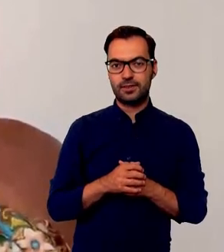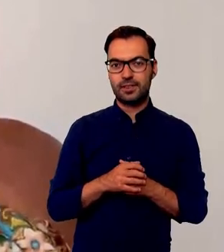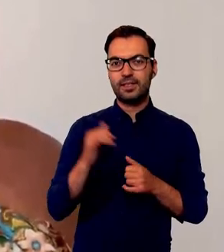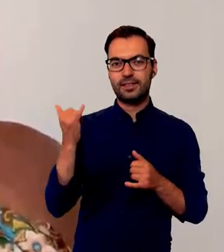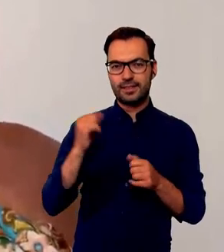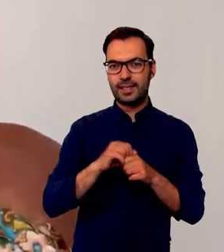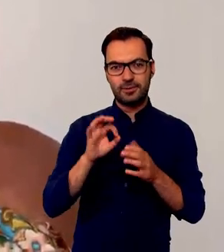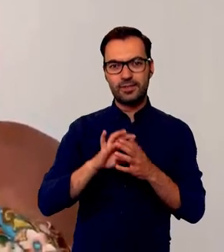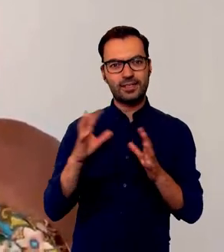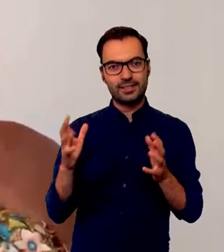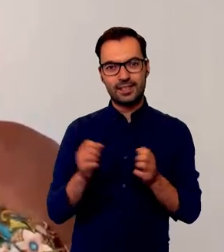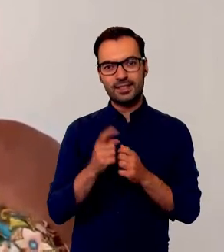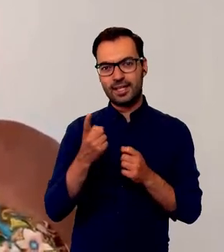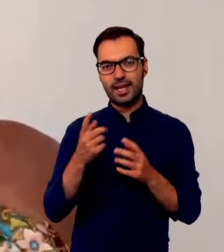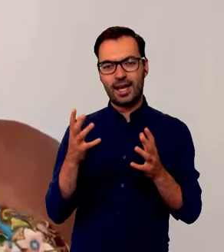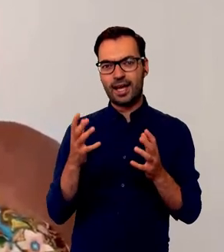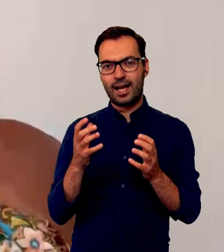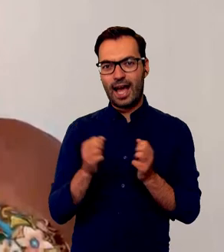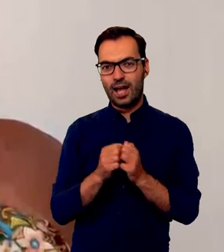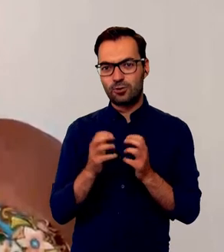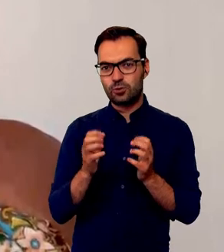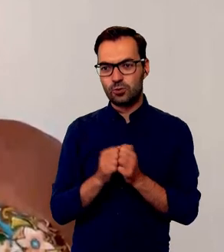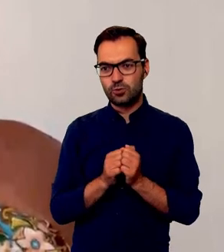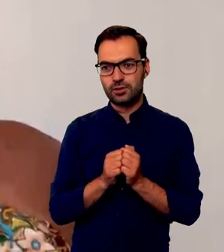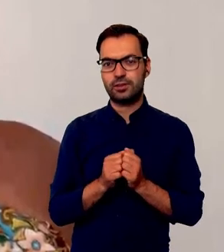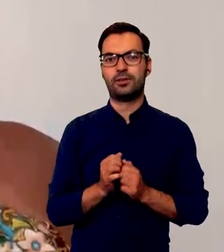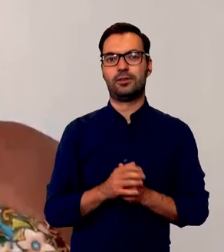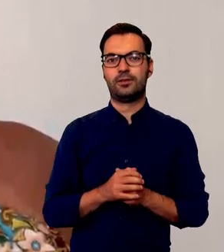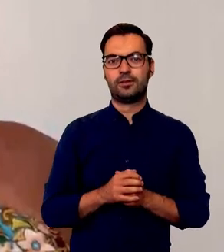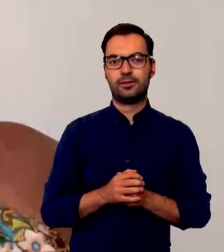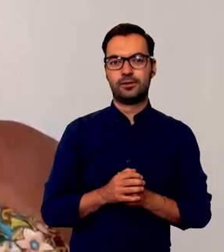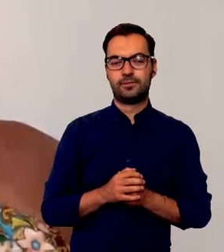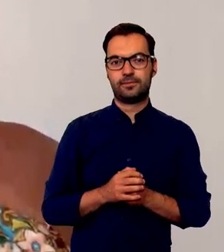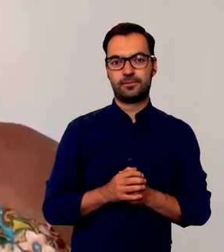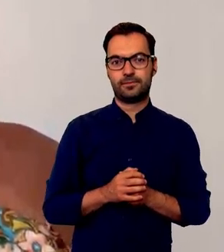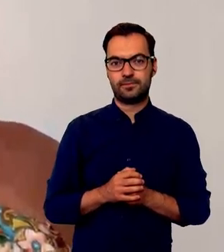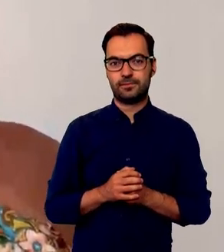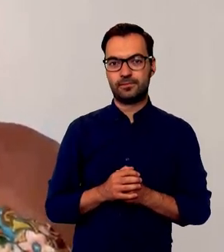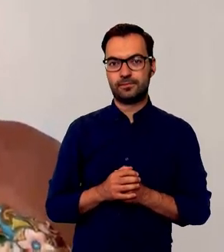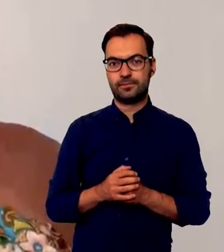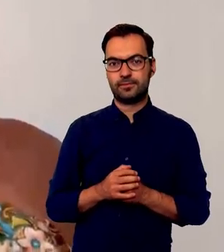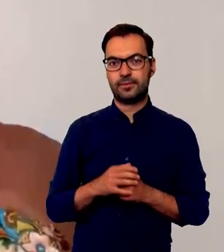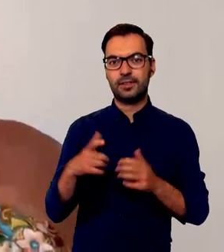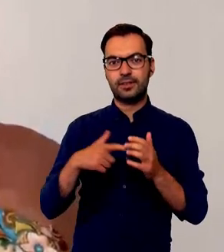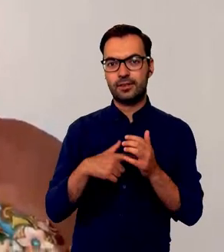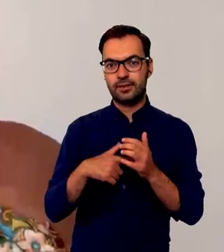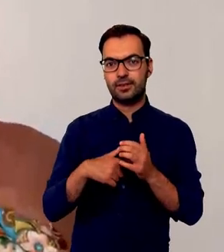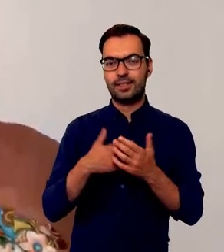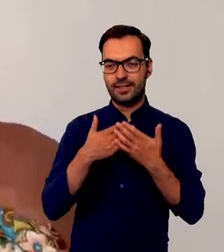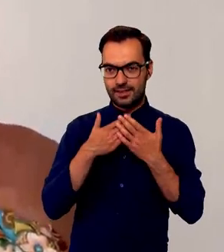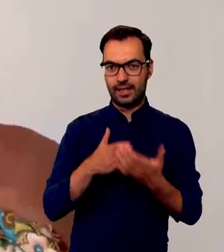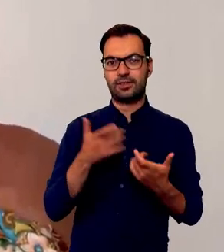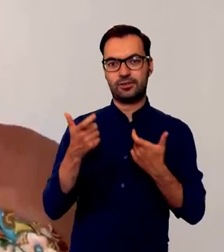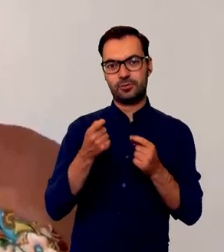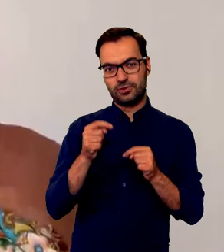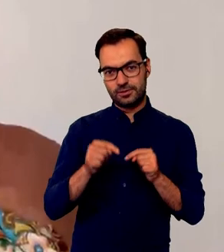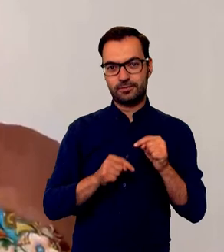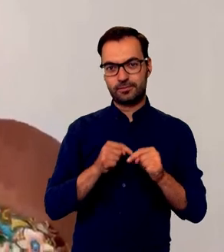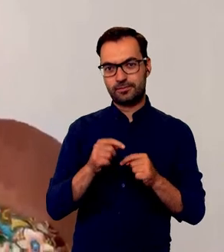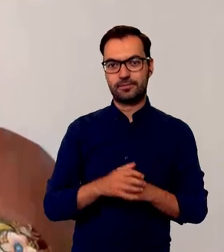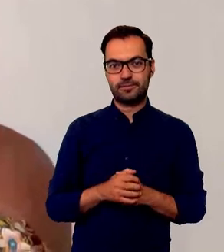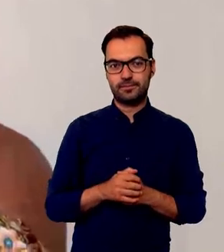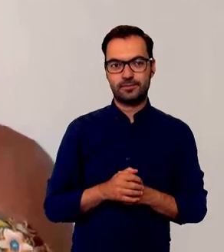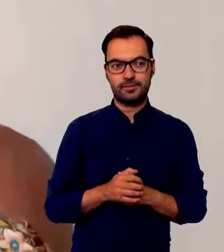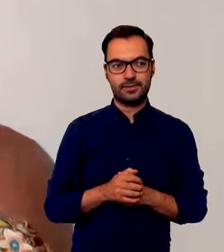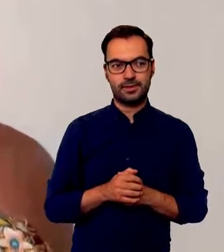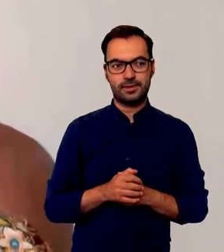taki jeden mały uchwyt, gdzie tam go swoją i da się zrobić jakiś mały kroczek.